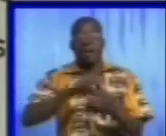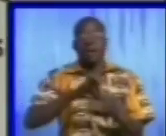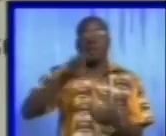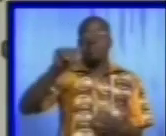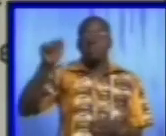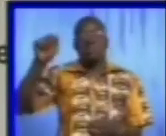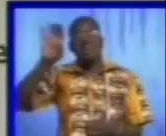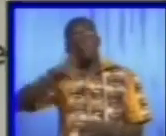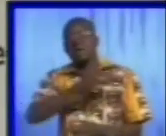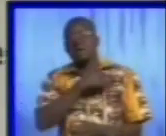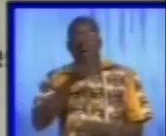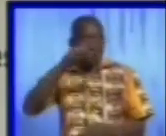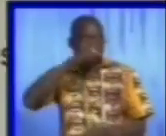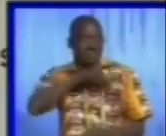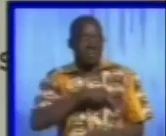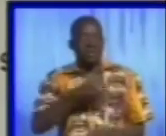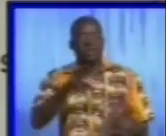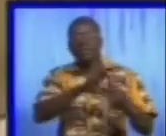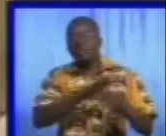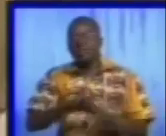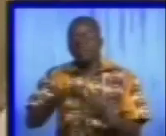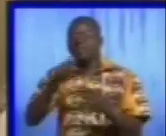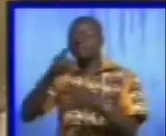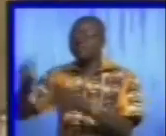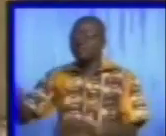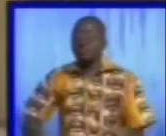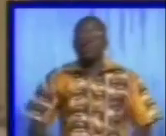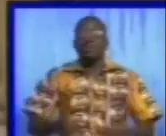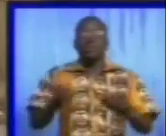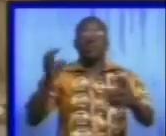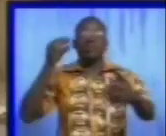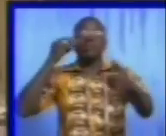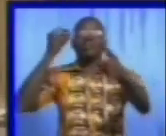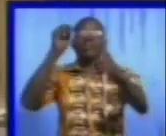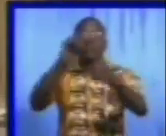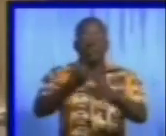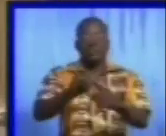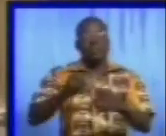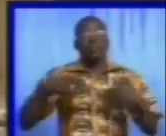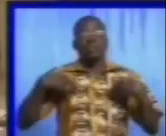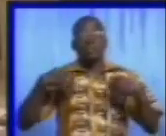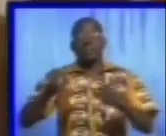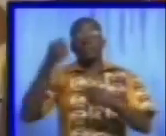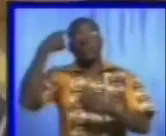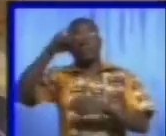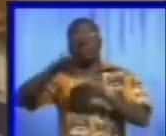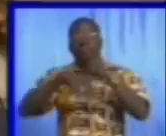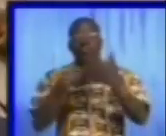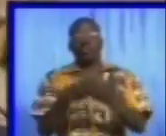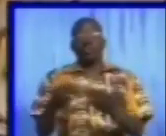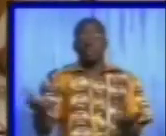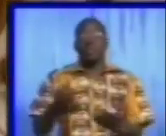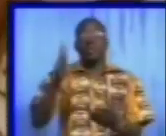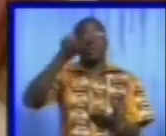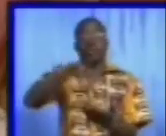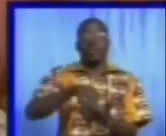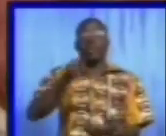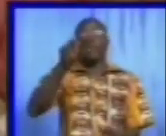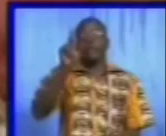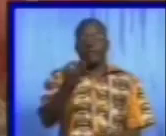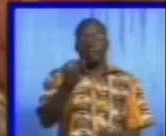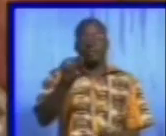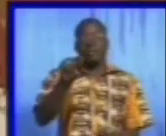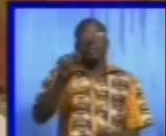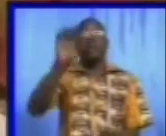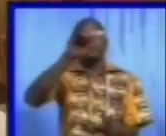Suisse, une coopération décentralisée qui contribuera à l'atteinte des objectifs santé pour tous d'ici à l'an 2020. Ce